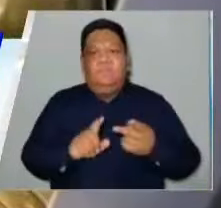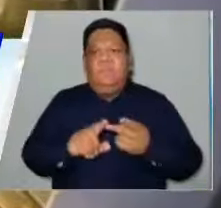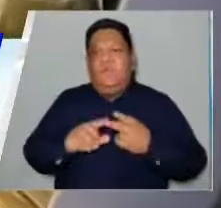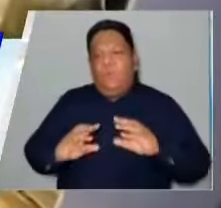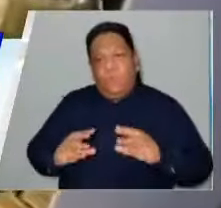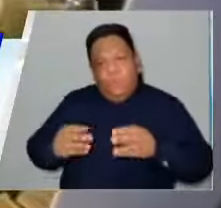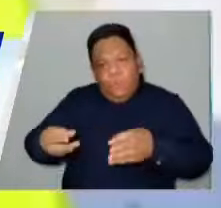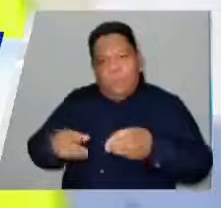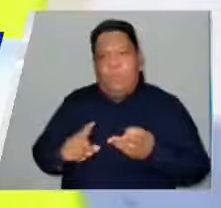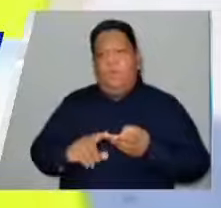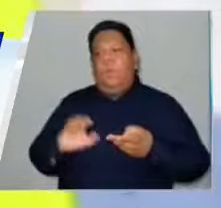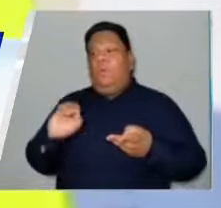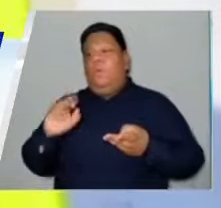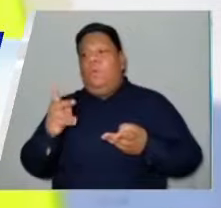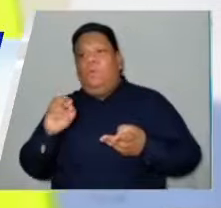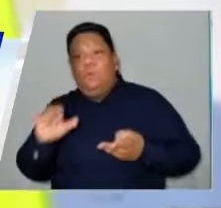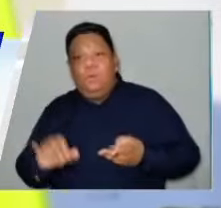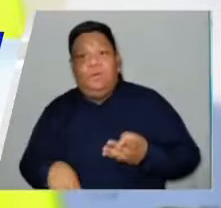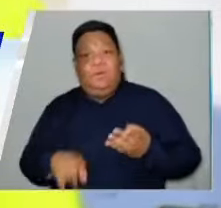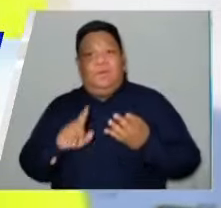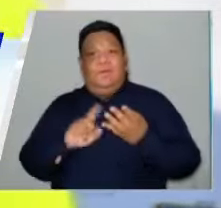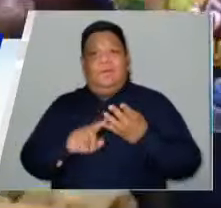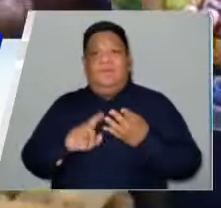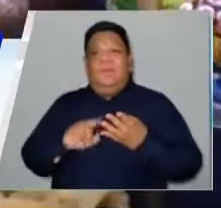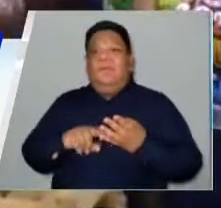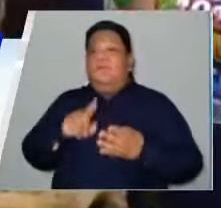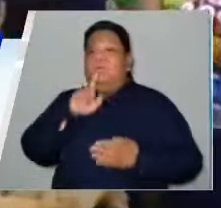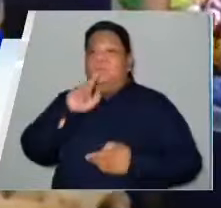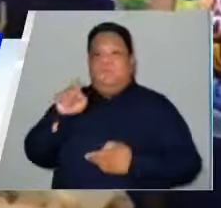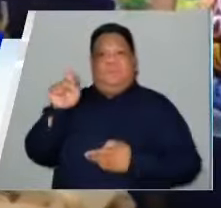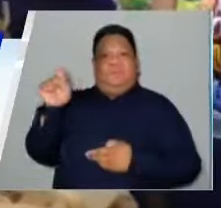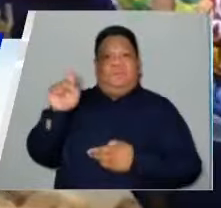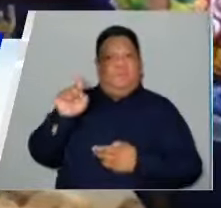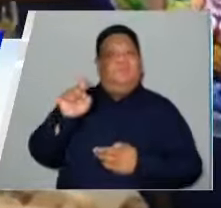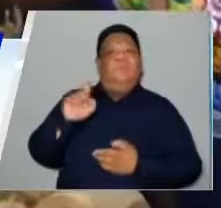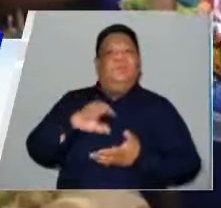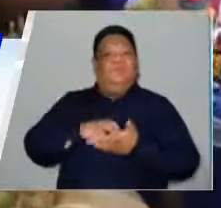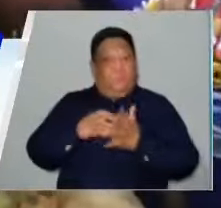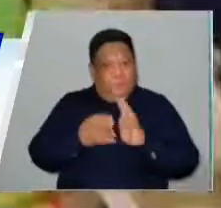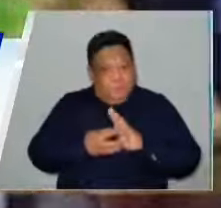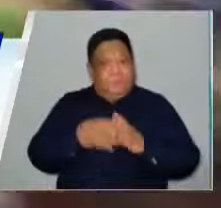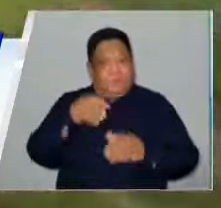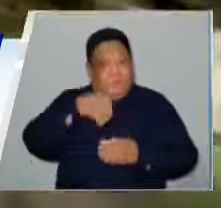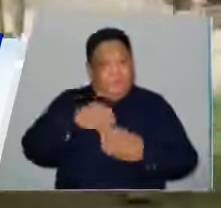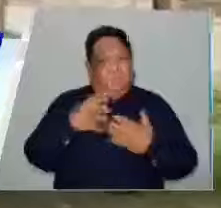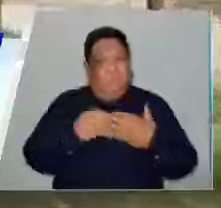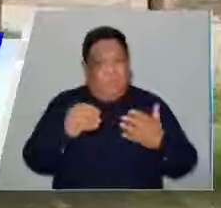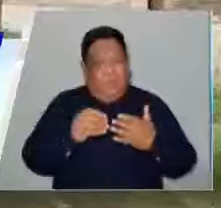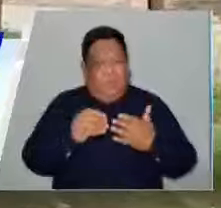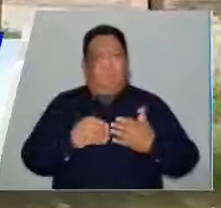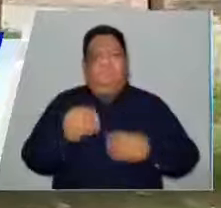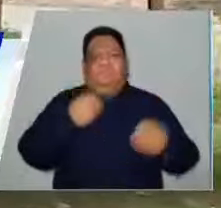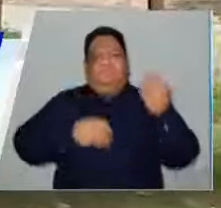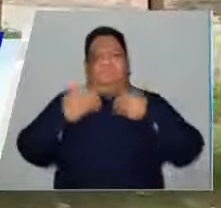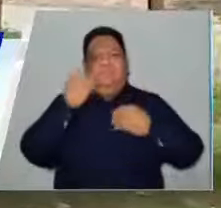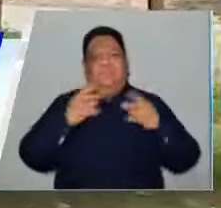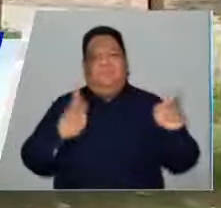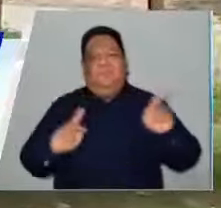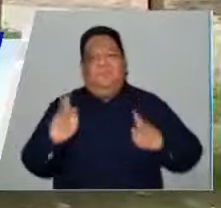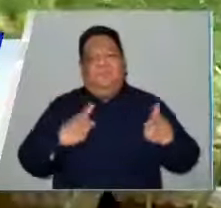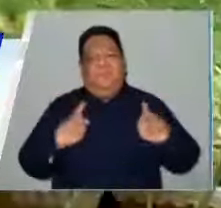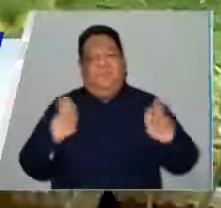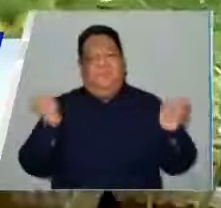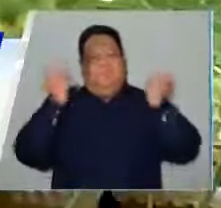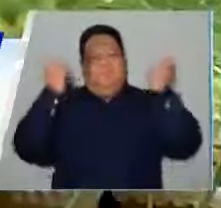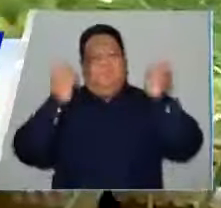hanggang sa cookies na ang special ingredient malunggay sabay-sabay itong nilantakan ng mga residente ang gulay na malunggay isa